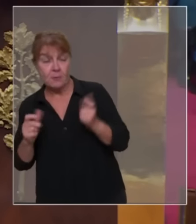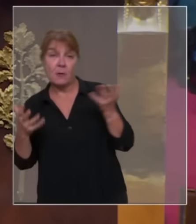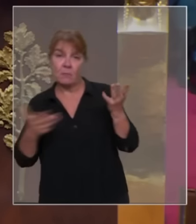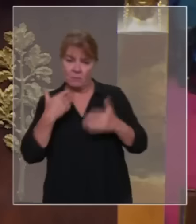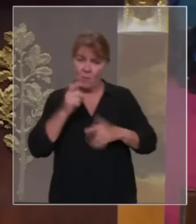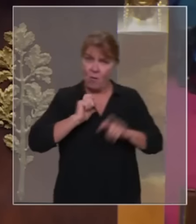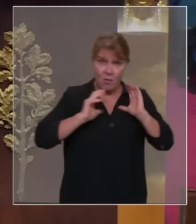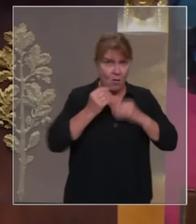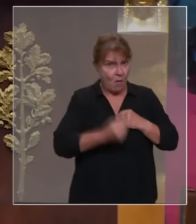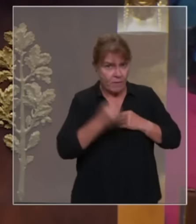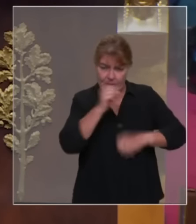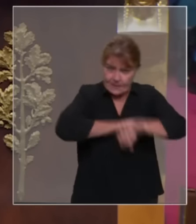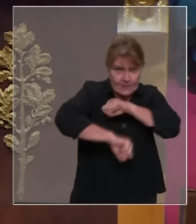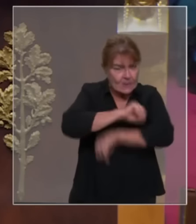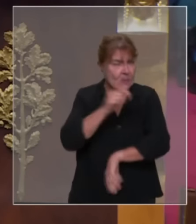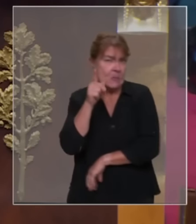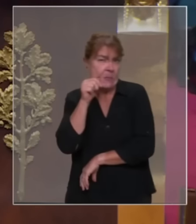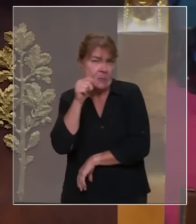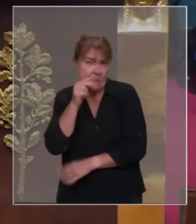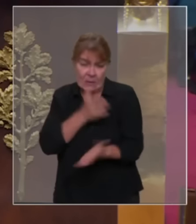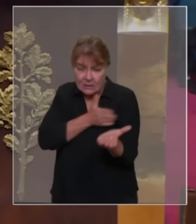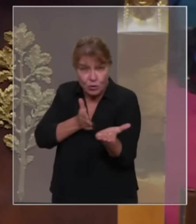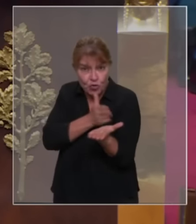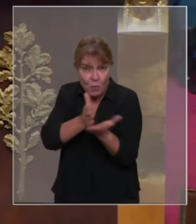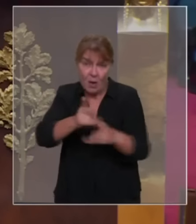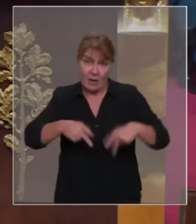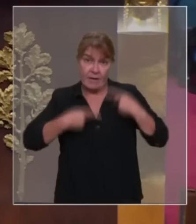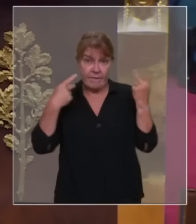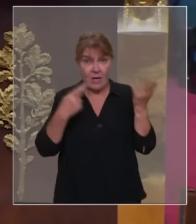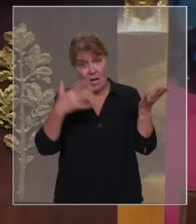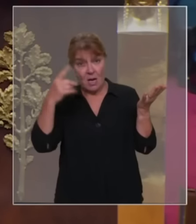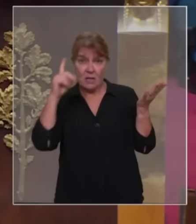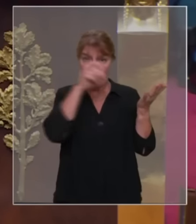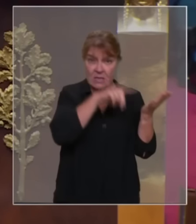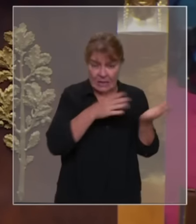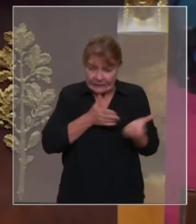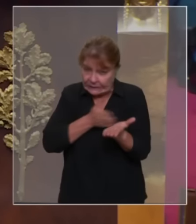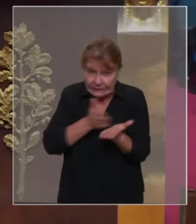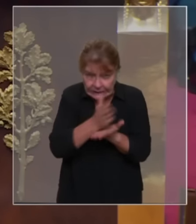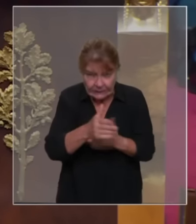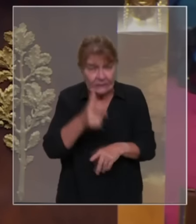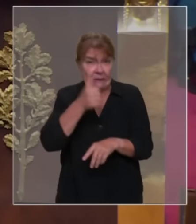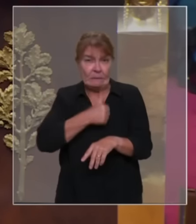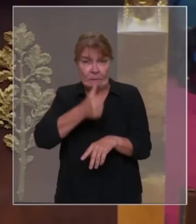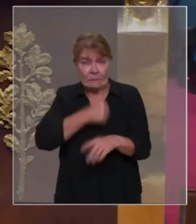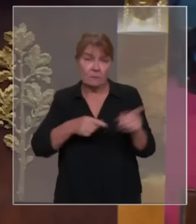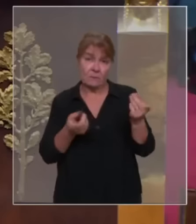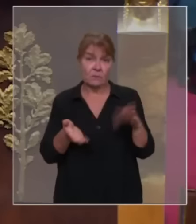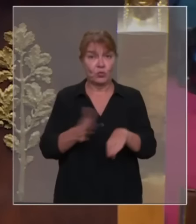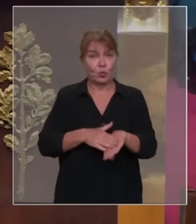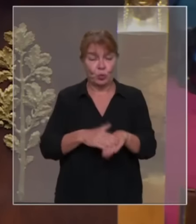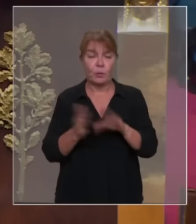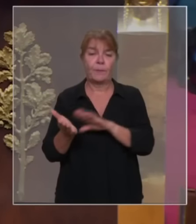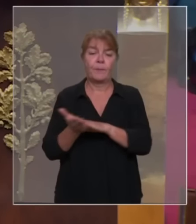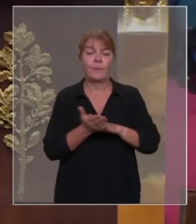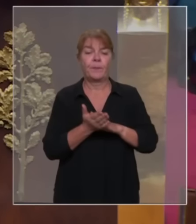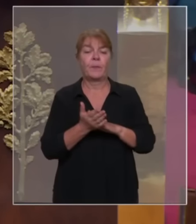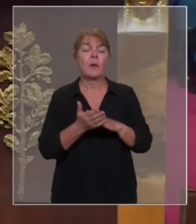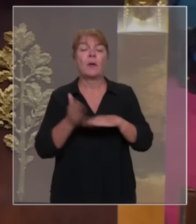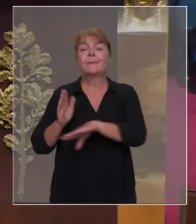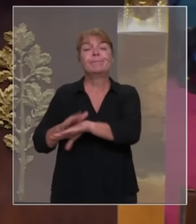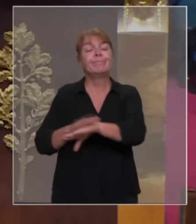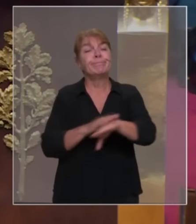parviennent à s'engager sur des chemins de vie désirés et non subis. Mesdames et Messieurs les députés,